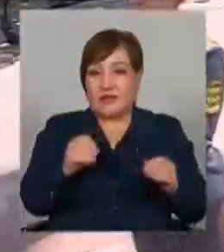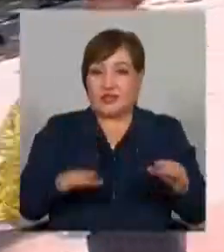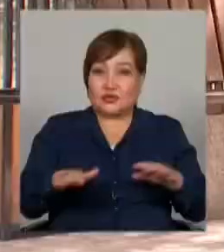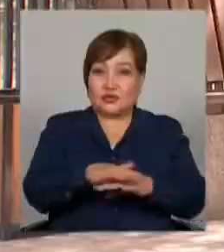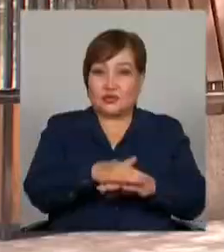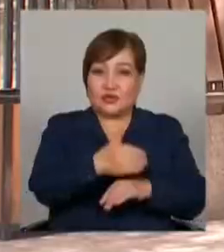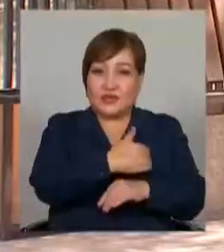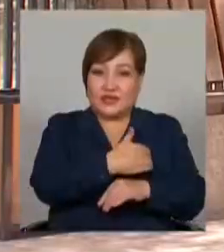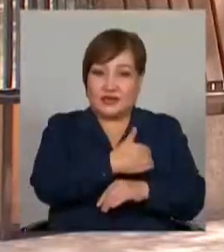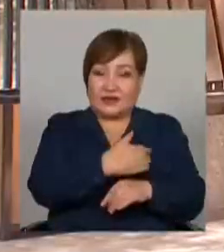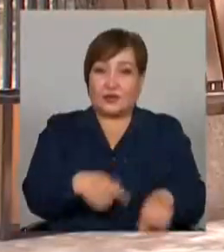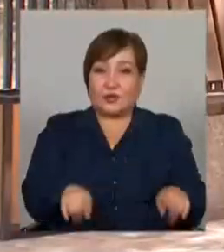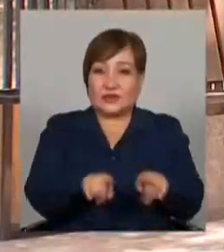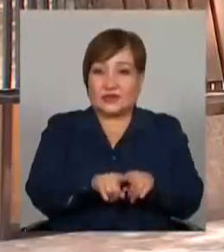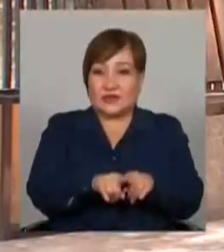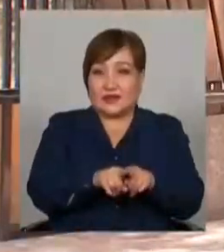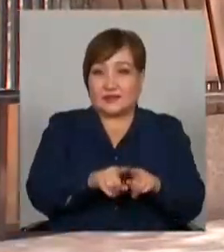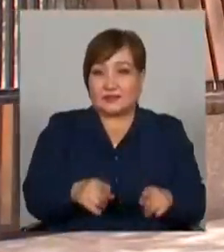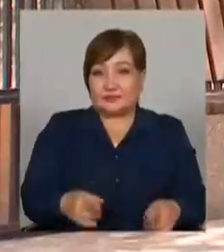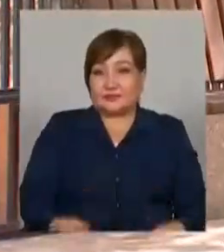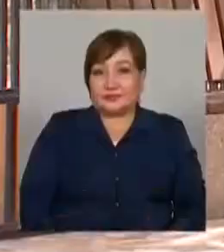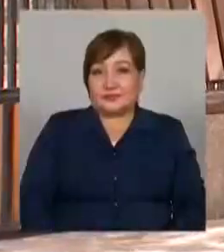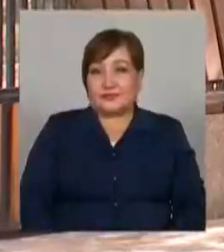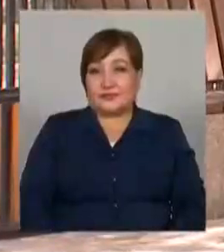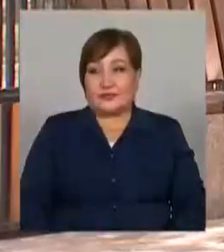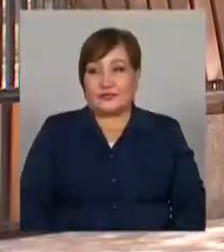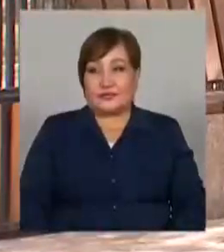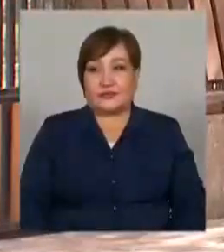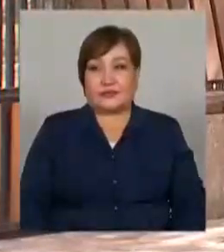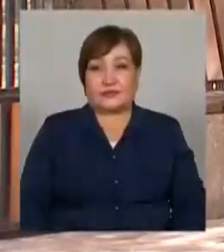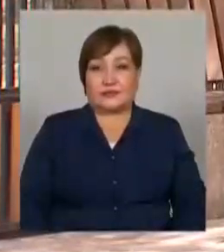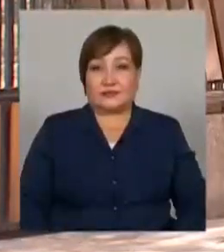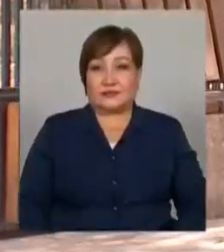Қайрат Советбекұлы, Ескендір Тоғысбаев, Роза Дәулетханқызы, Алматы телеарнасы.